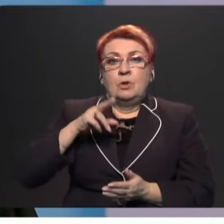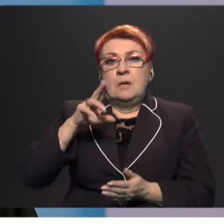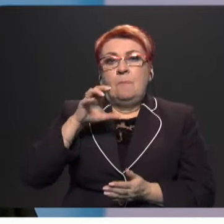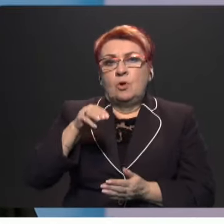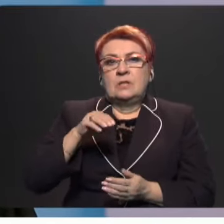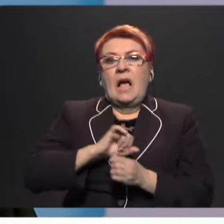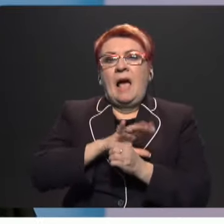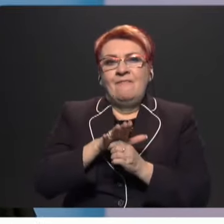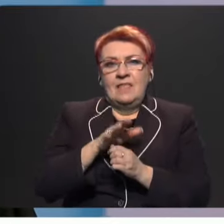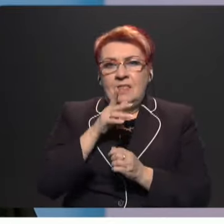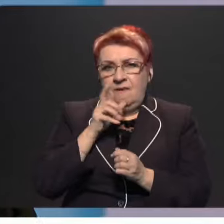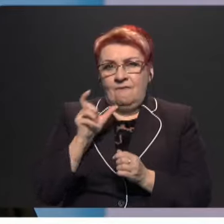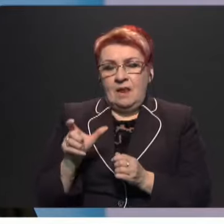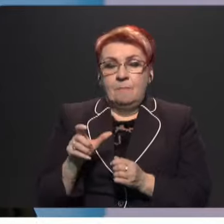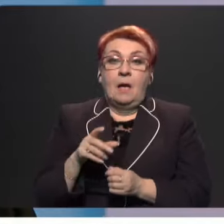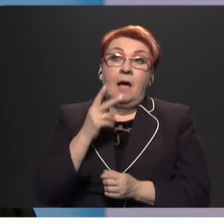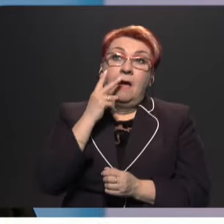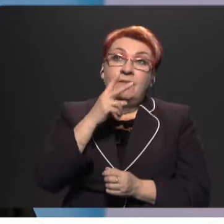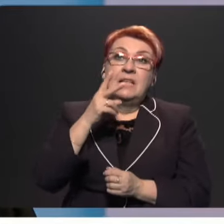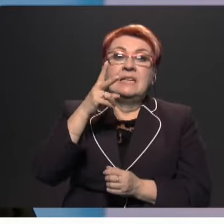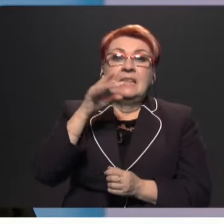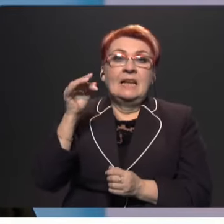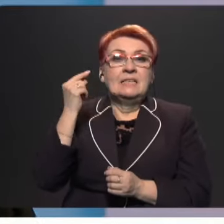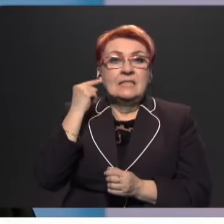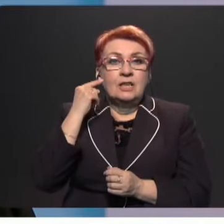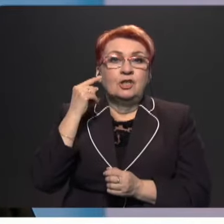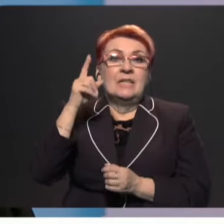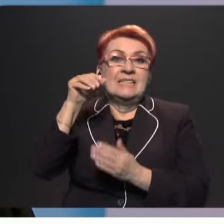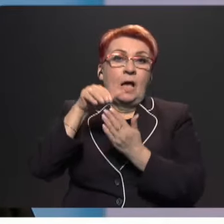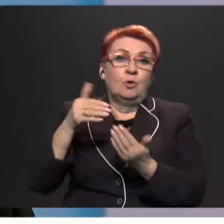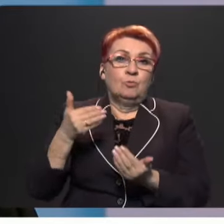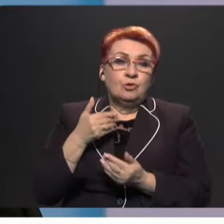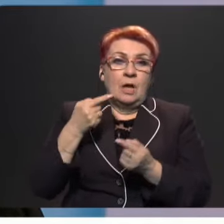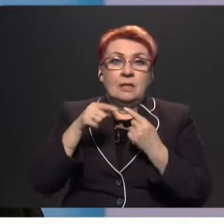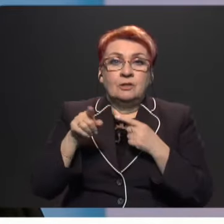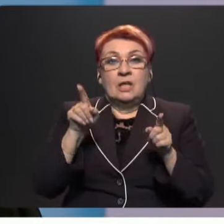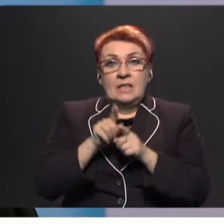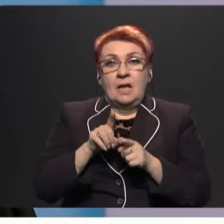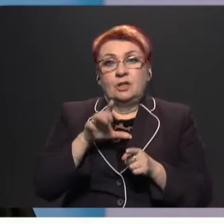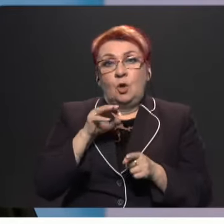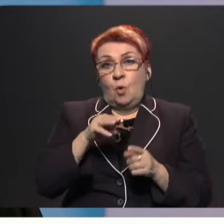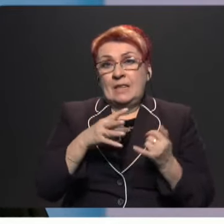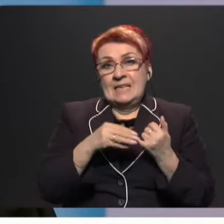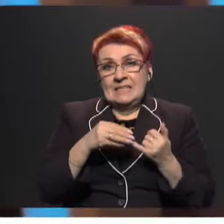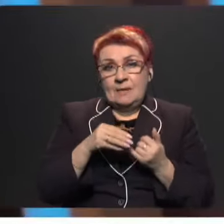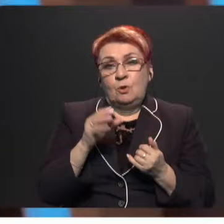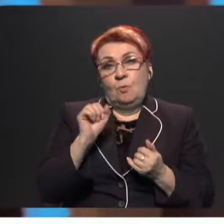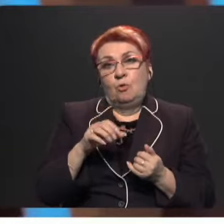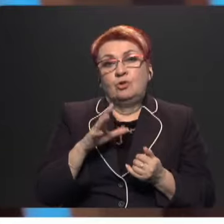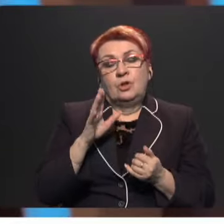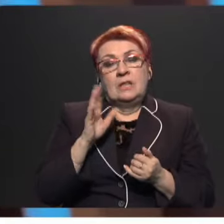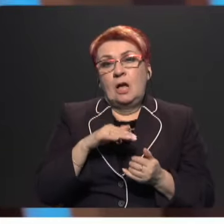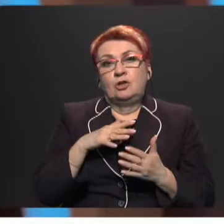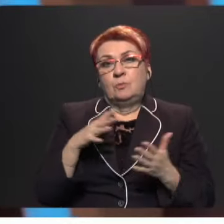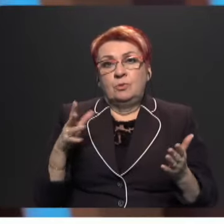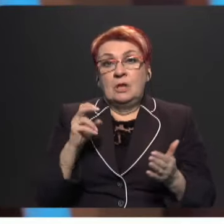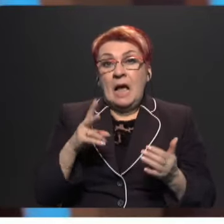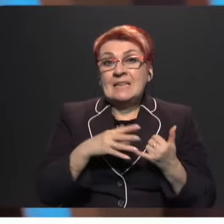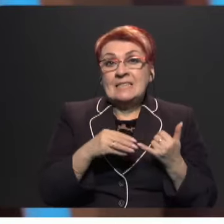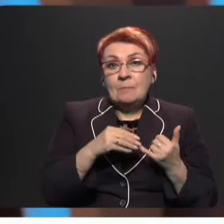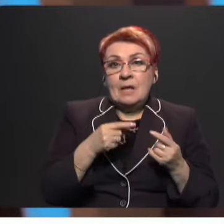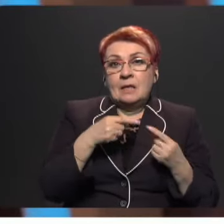Насчет того, видят и слышат, загробная жизнь точно так отличается от жизни земной, может даже в большей степени, как жизнь земная